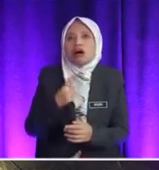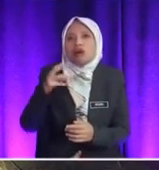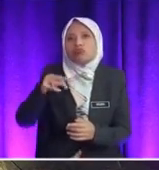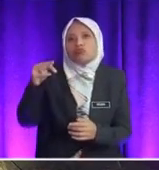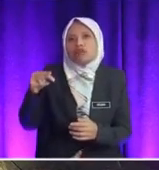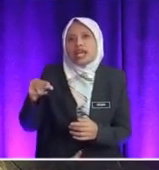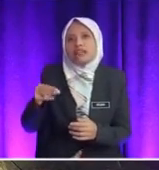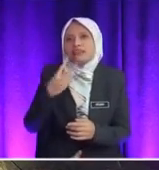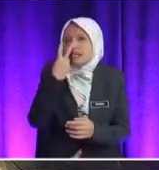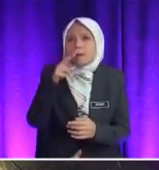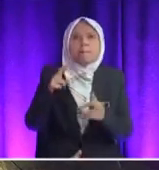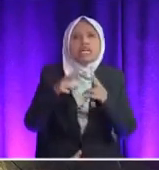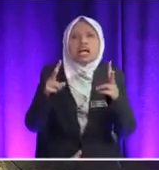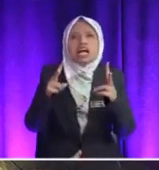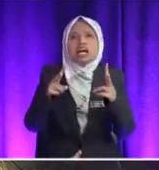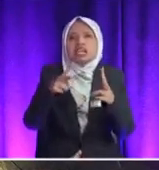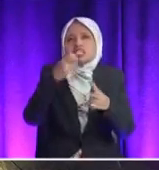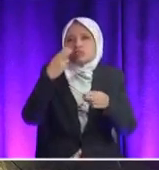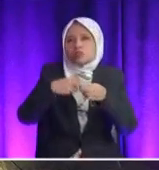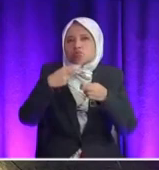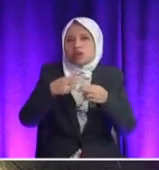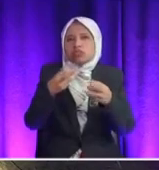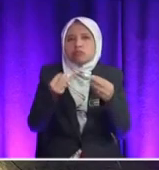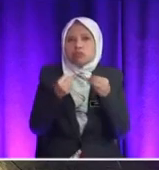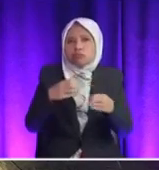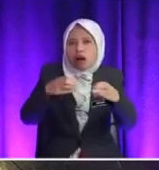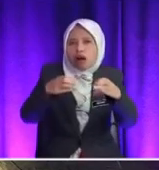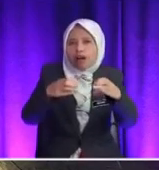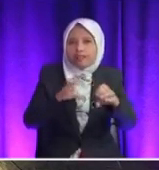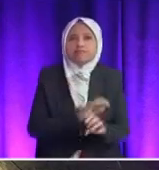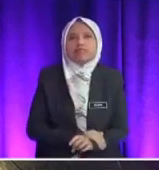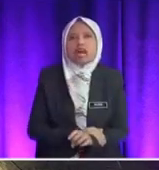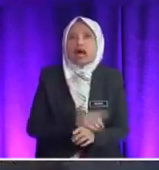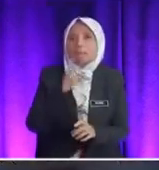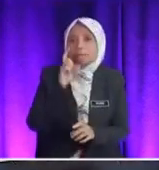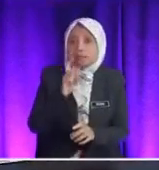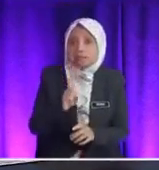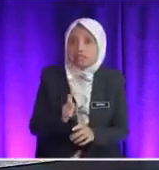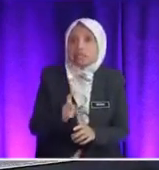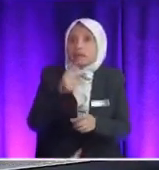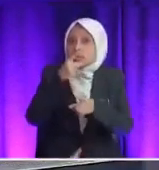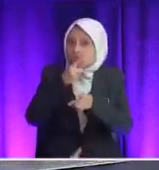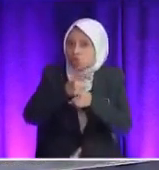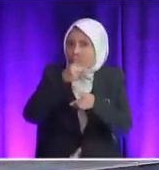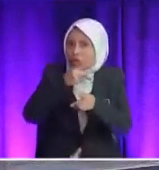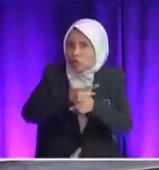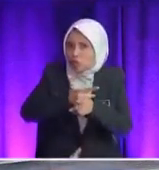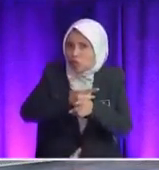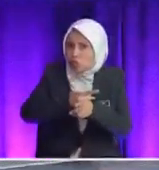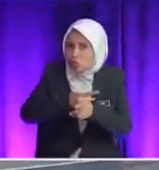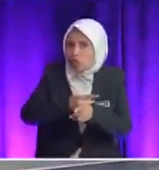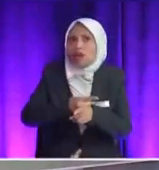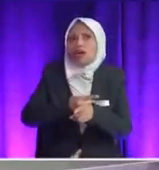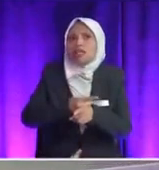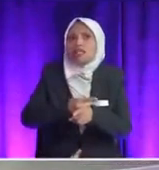ah hafizi biasanya fisheye budak cepatnya nih kena betul betul selesai nih kuasa-nya